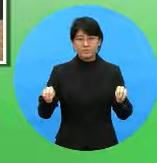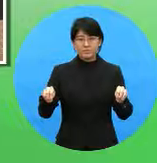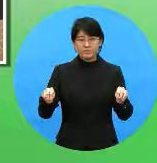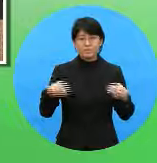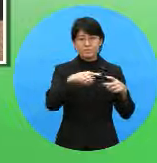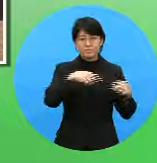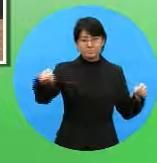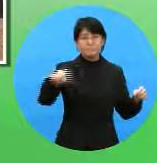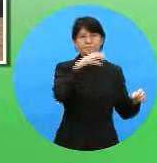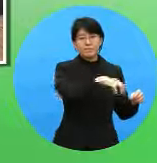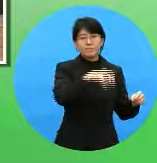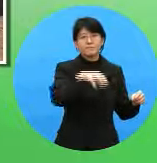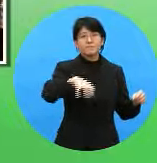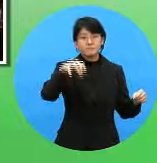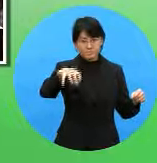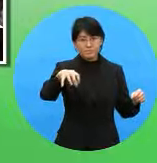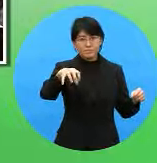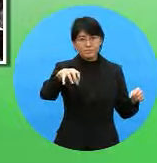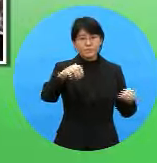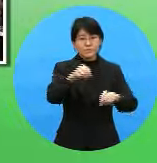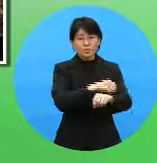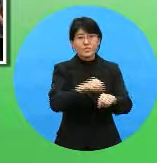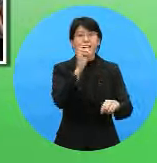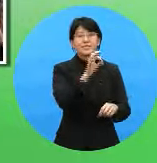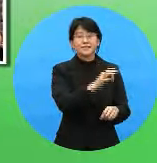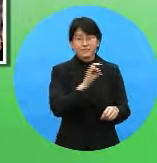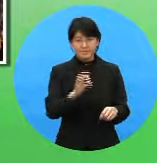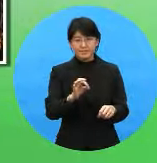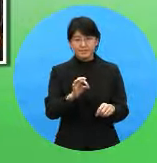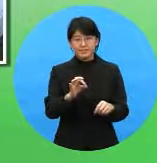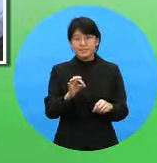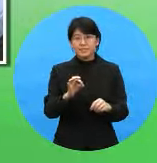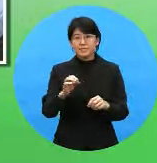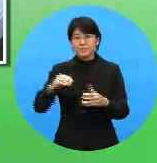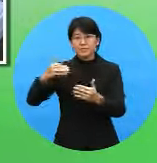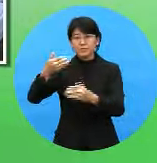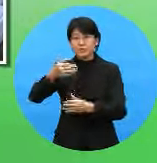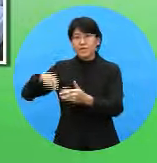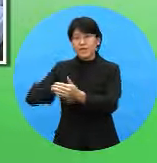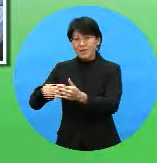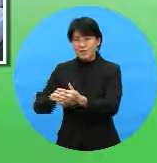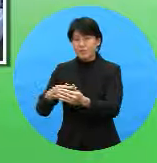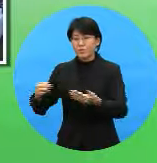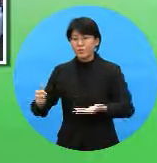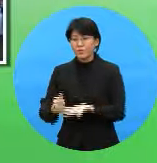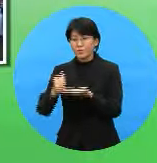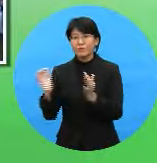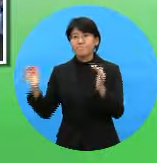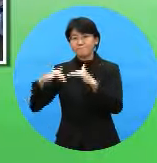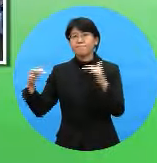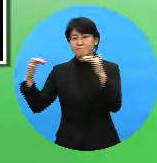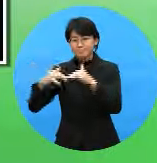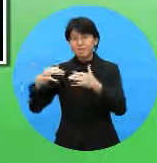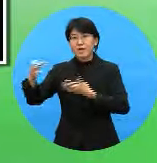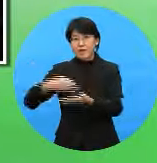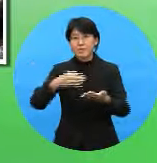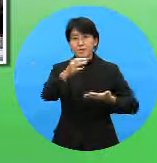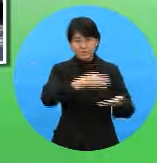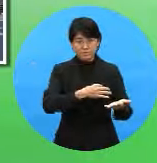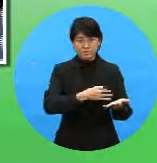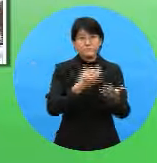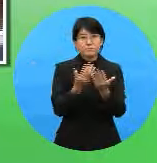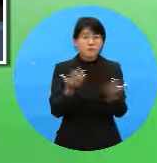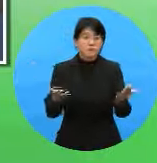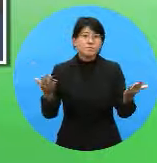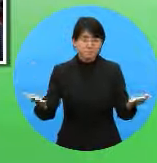これらの市や町をはじめ、日本全国の特産品や区内地場産野菜などを販売する100